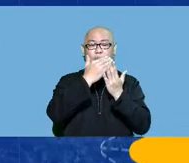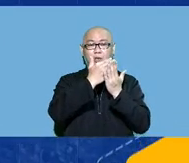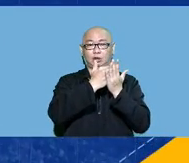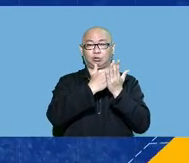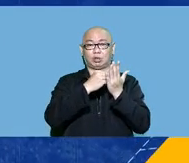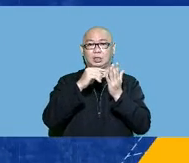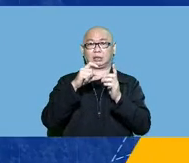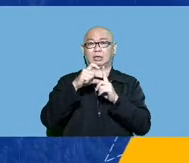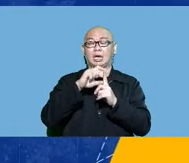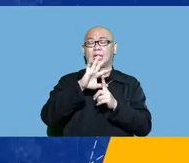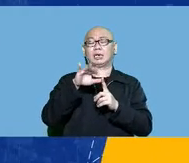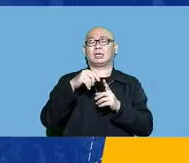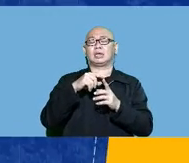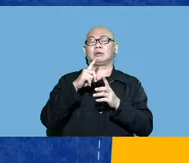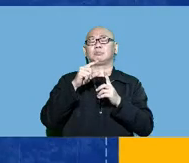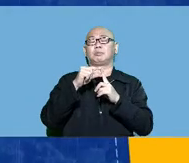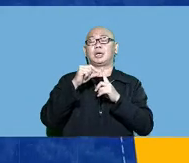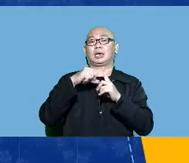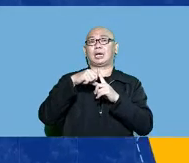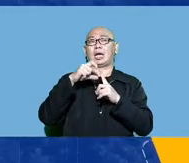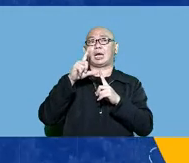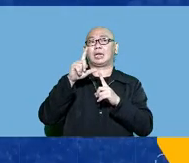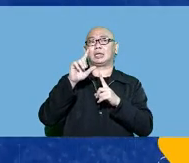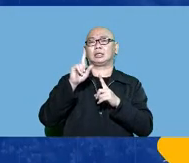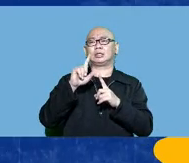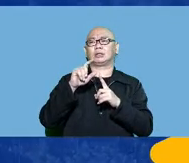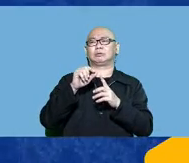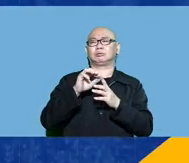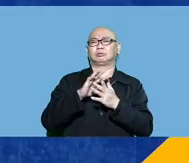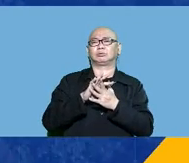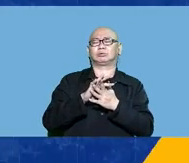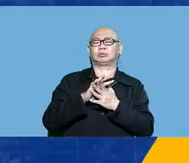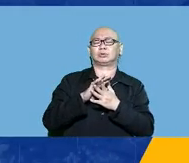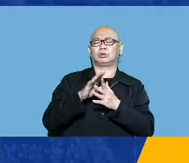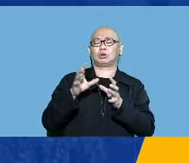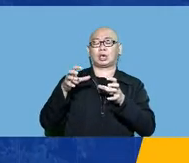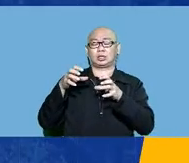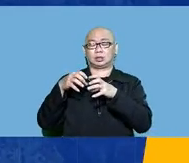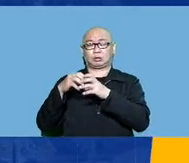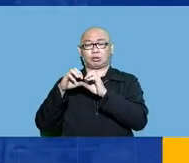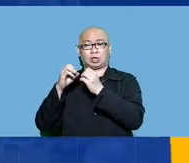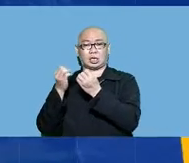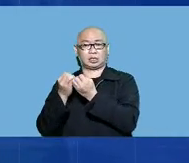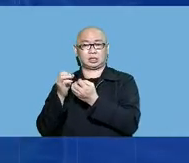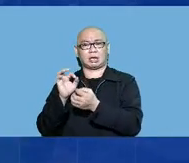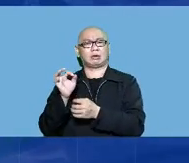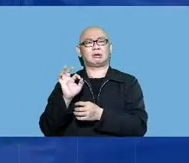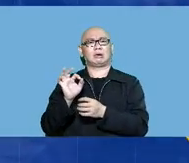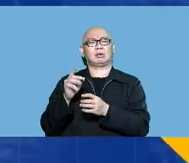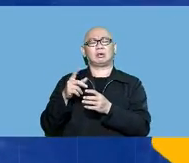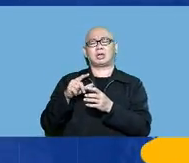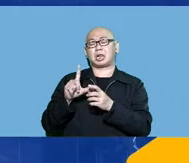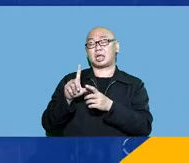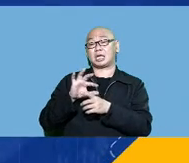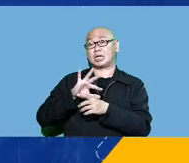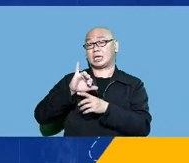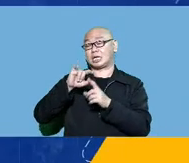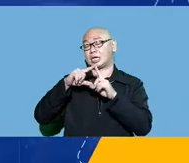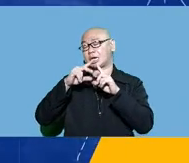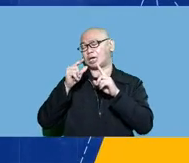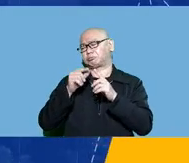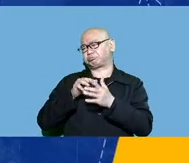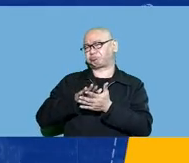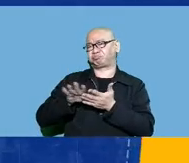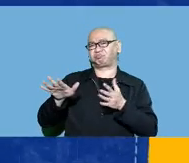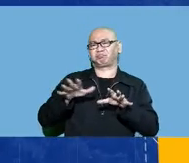PKL yang tidak terorganisasi yang sering disebut juga PKL liar. Lalu dari perspektif tempat ada PKL permanen